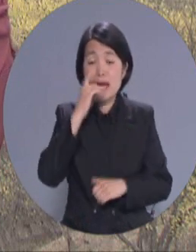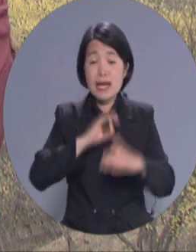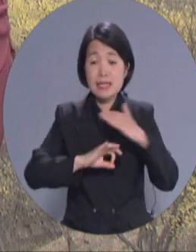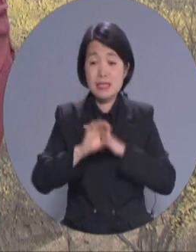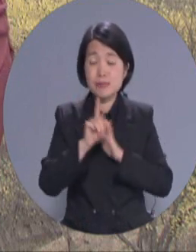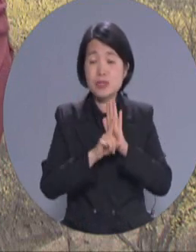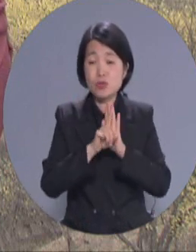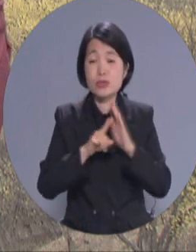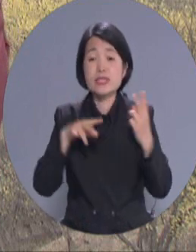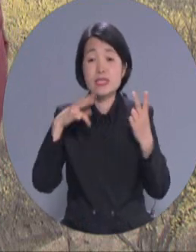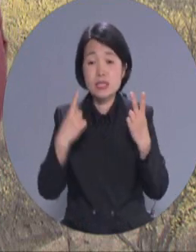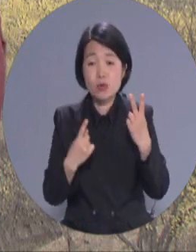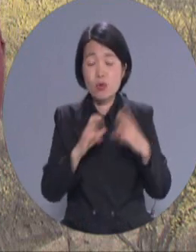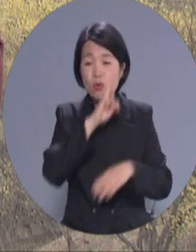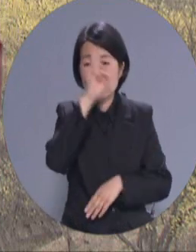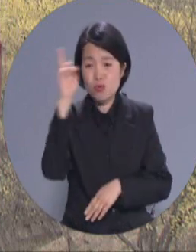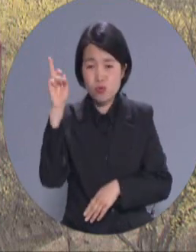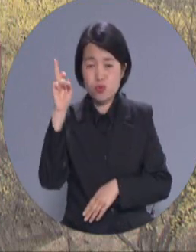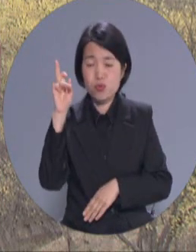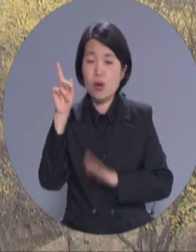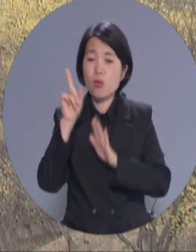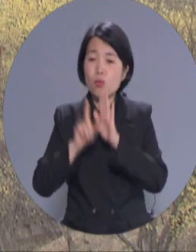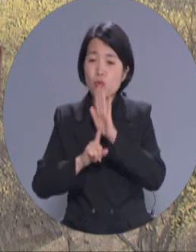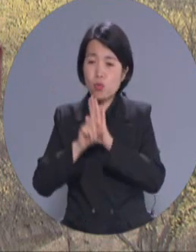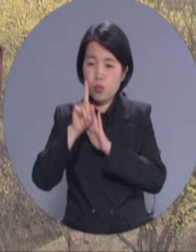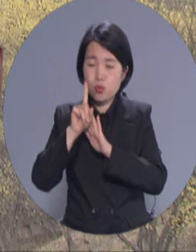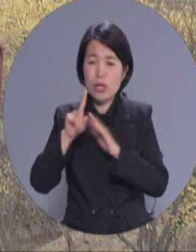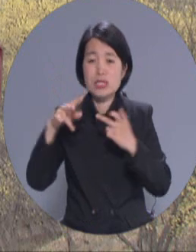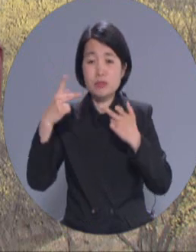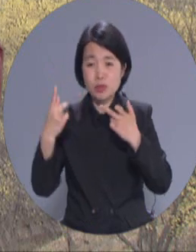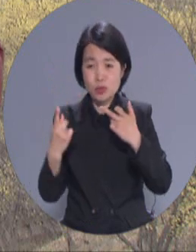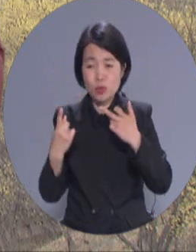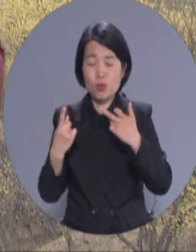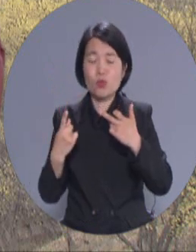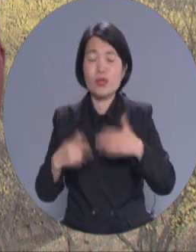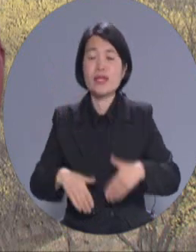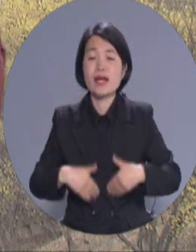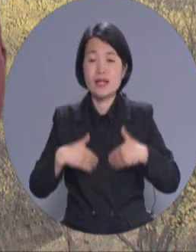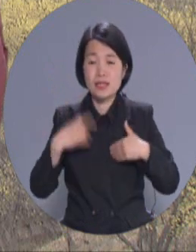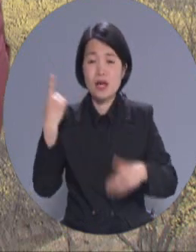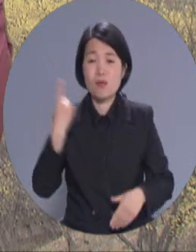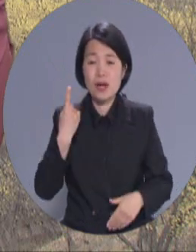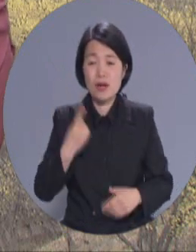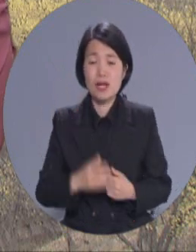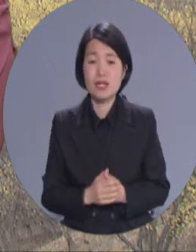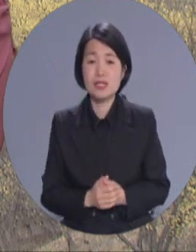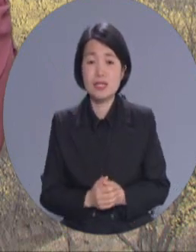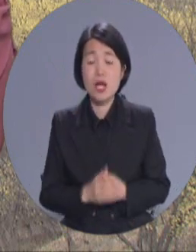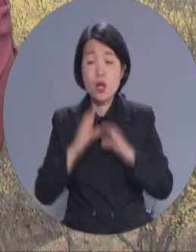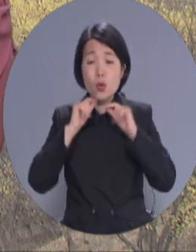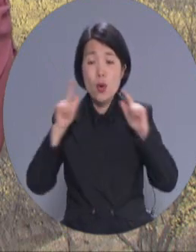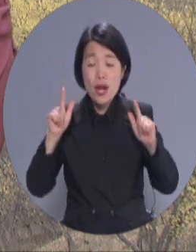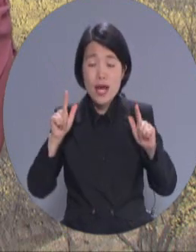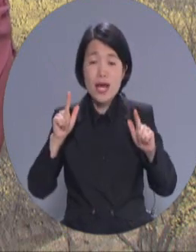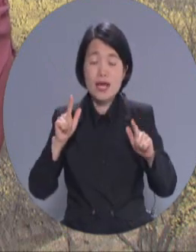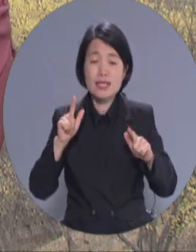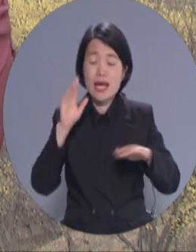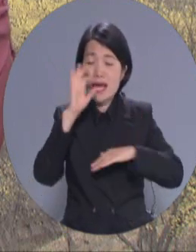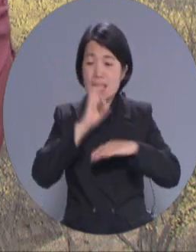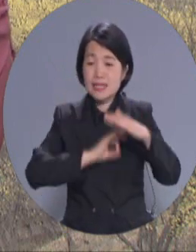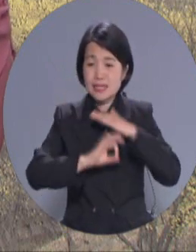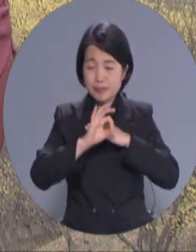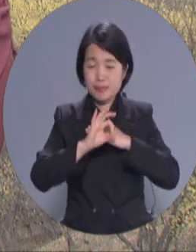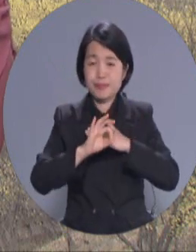2도 보이겠고요 오후부터는 날이 풀리면서 17도까지 기온이 오르겠습니다 토요일이 모레는 아침 최저